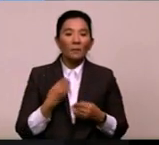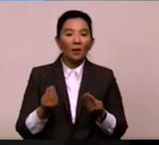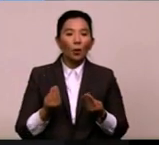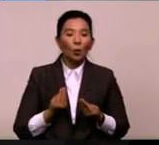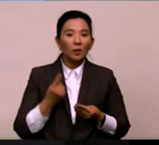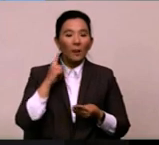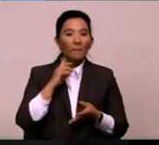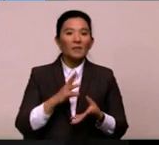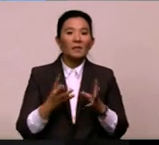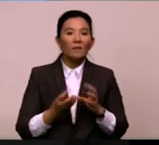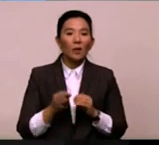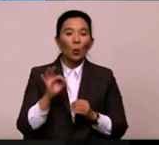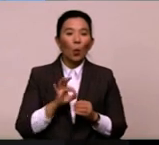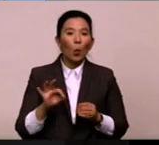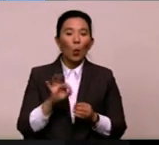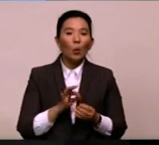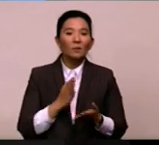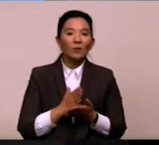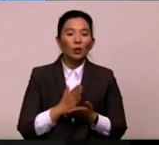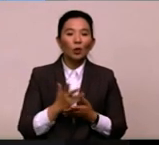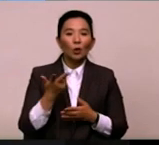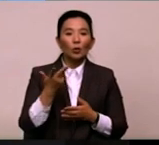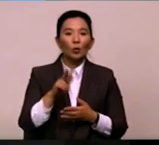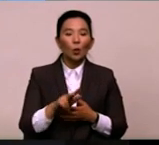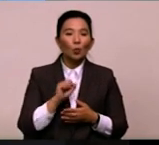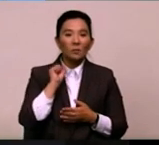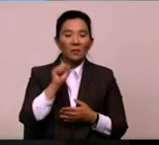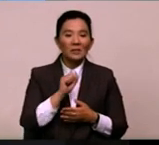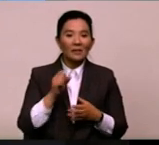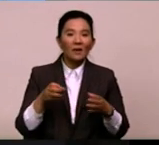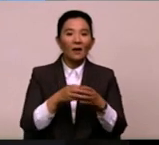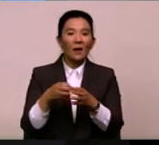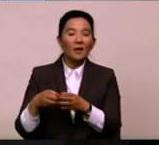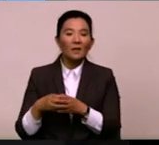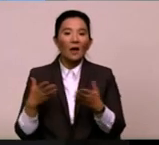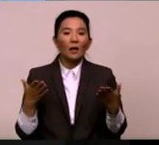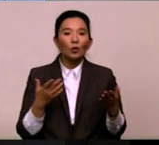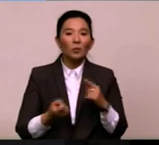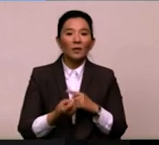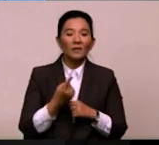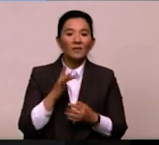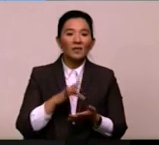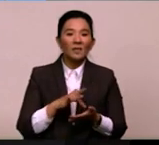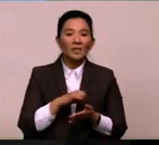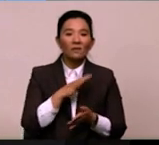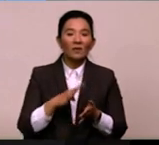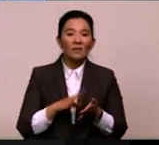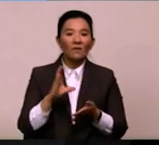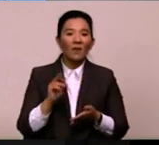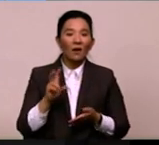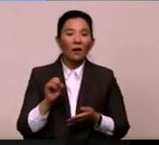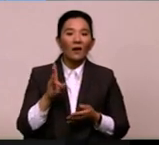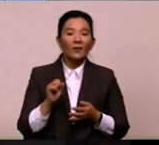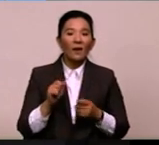представление о расположении трех узбекских ханств, которые появляются к середине XIX века